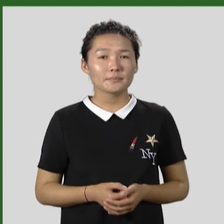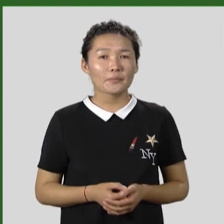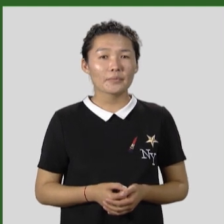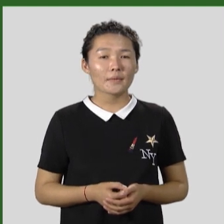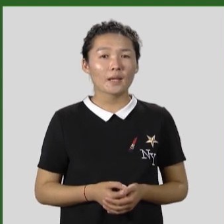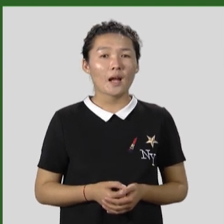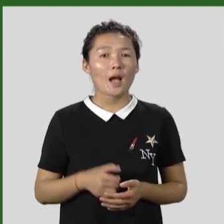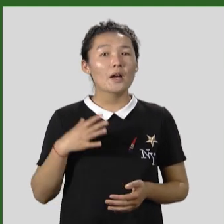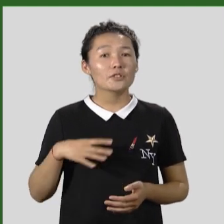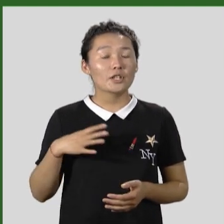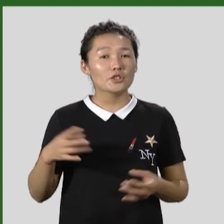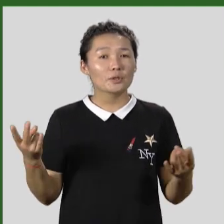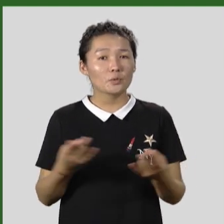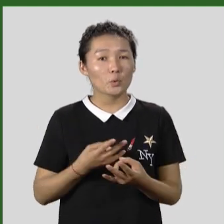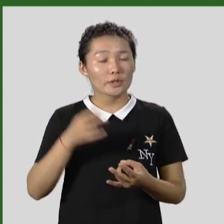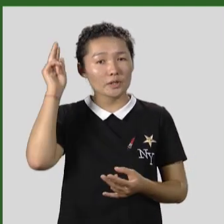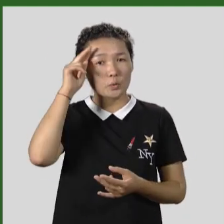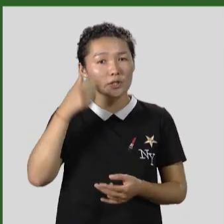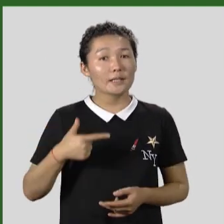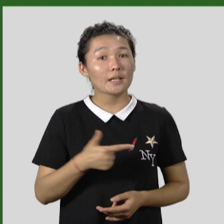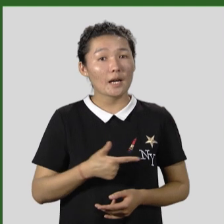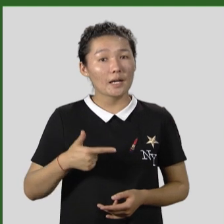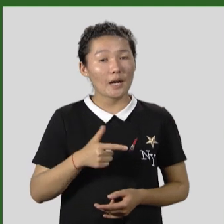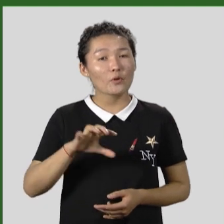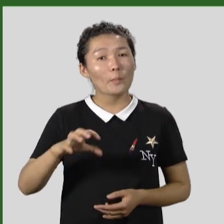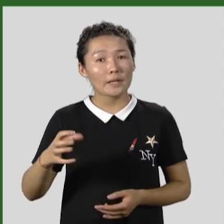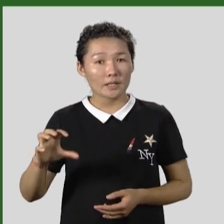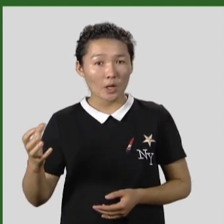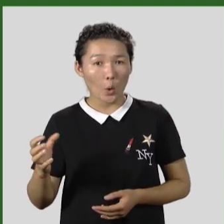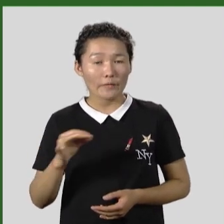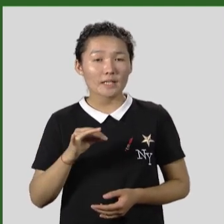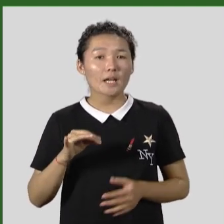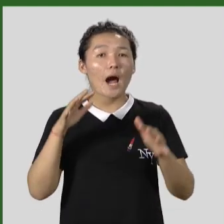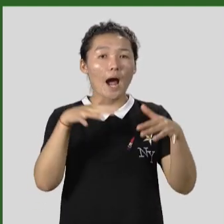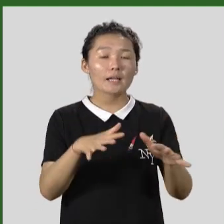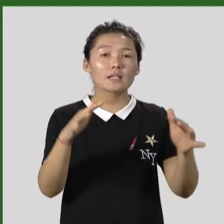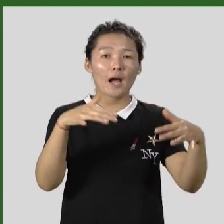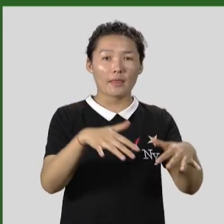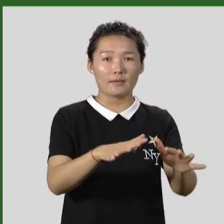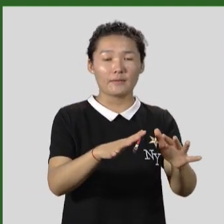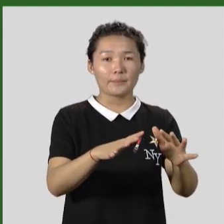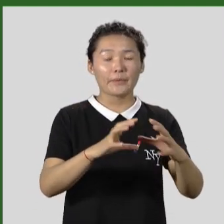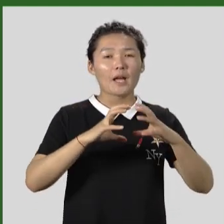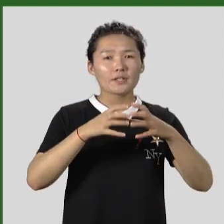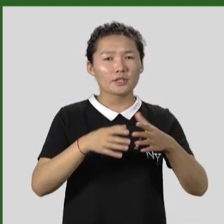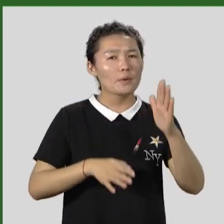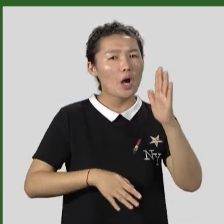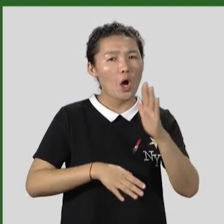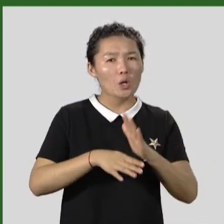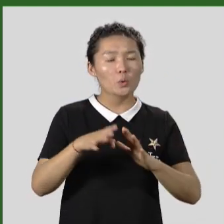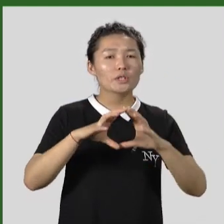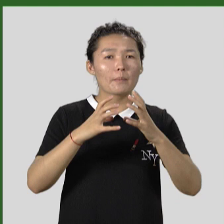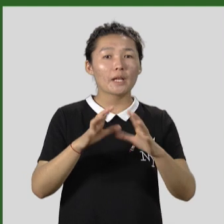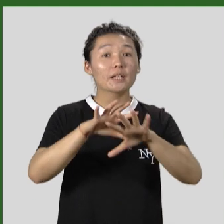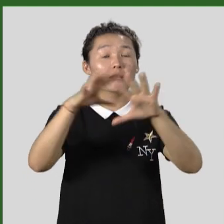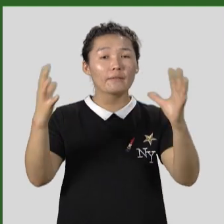Для чего необходимо изучать географию материков и океанов? Земля – лучшая планета